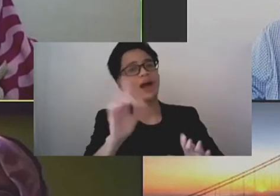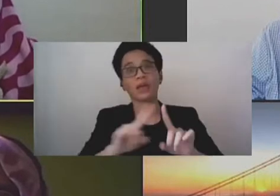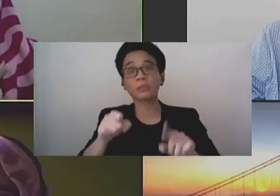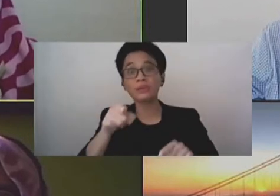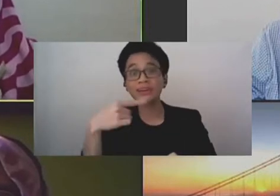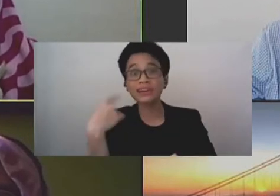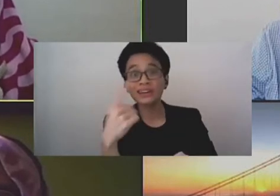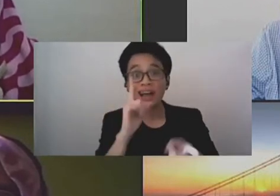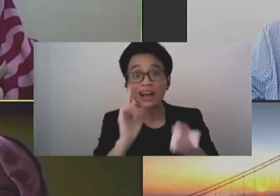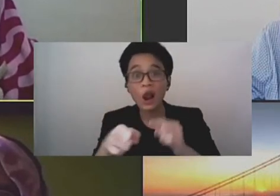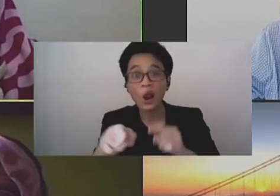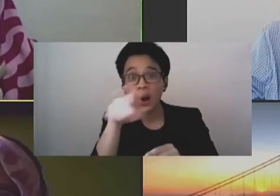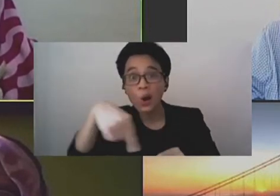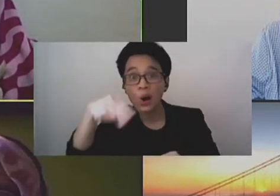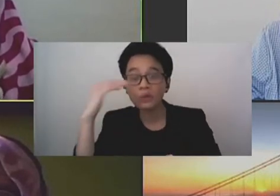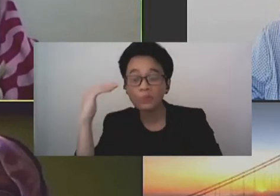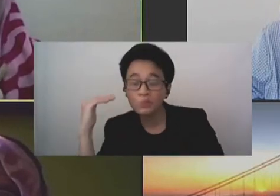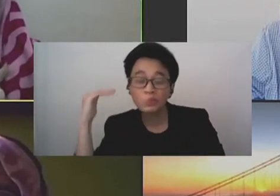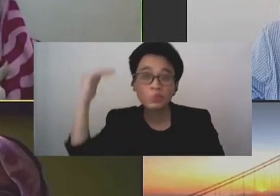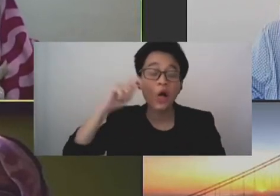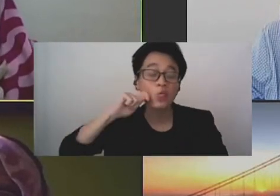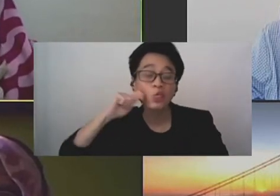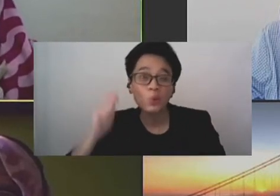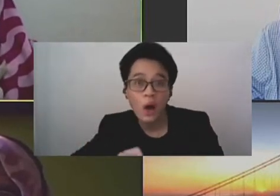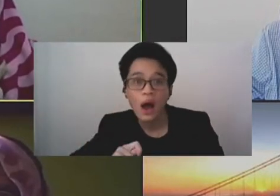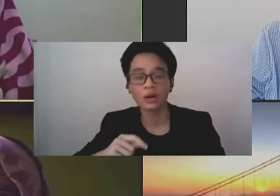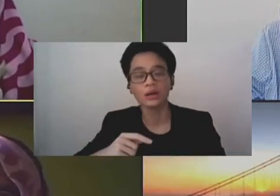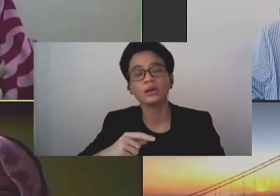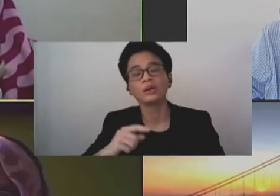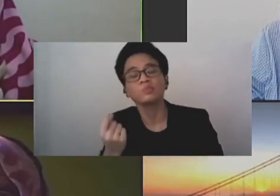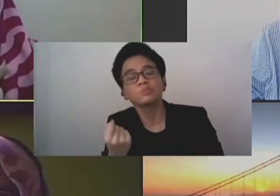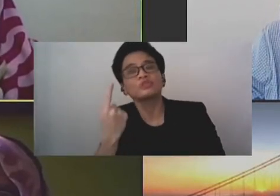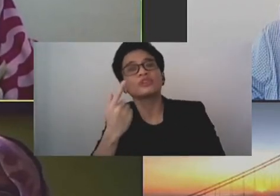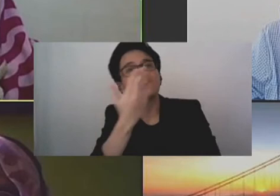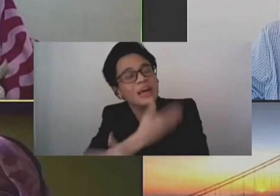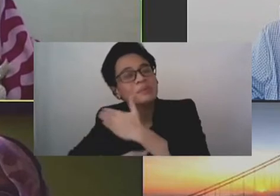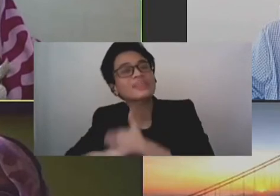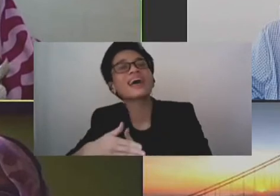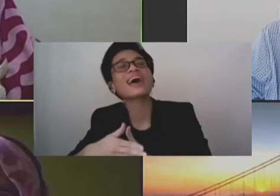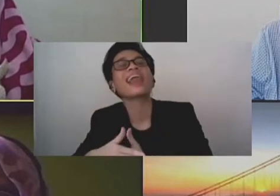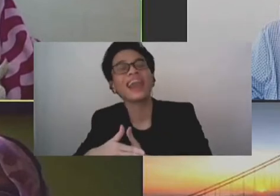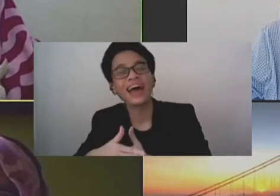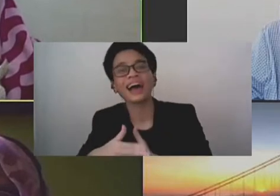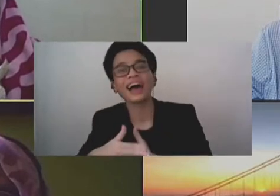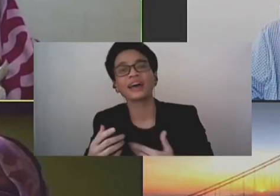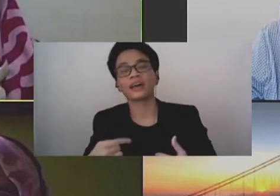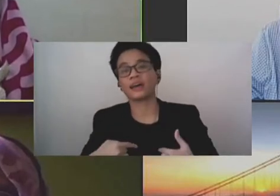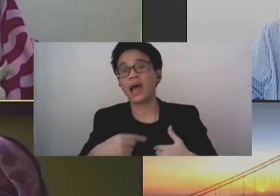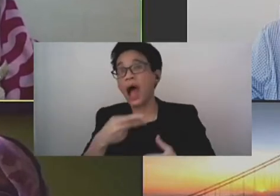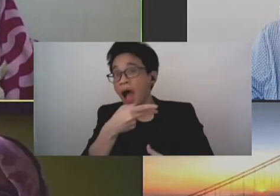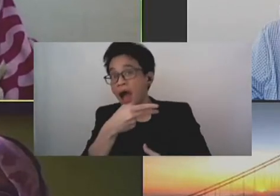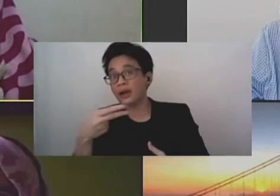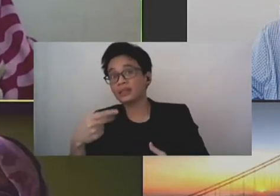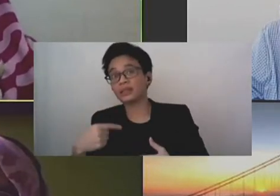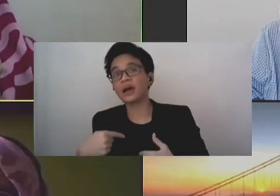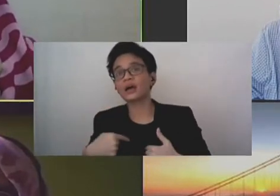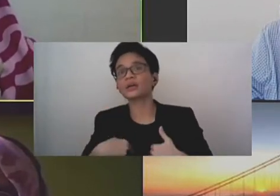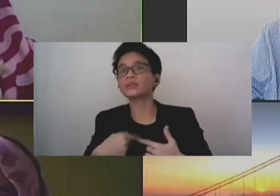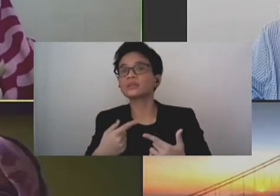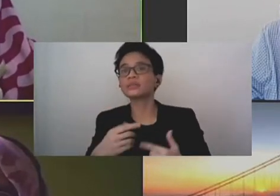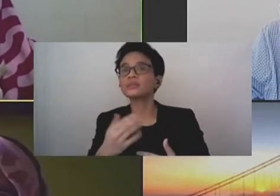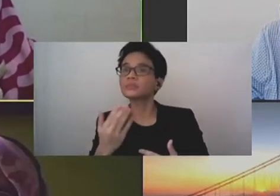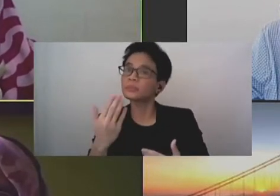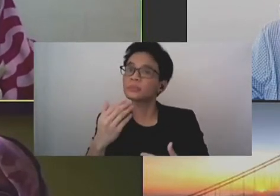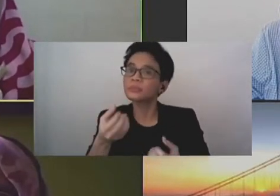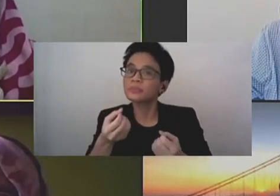jika kita sebagai orang tua maupun calon orang tua mengajarkan bahwa cara orang berinteraksi, cara